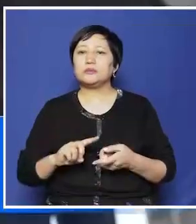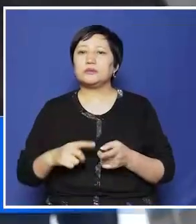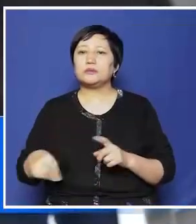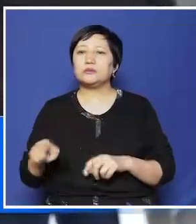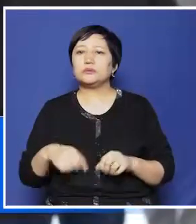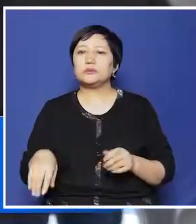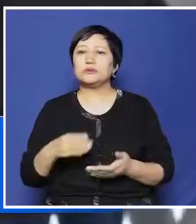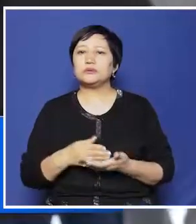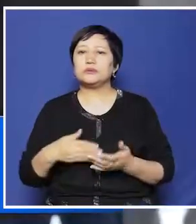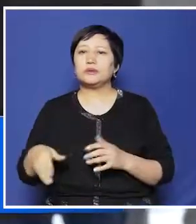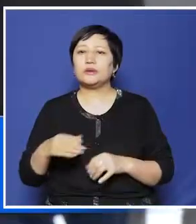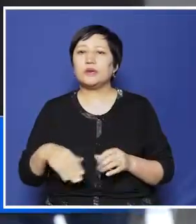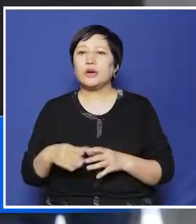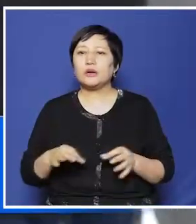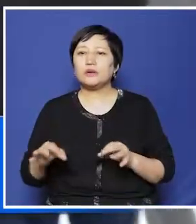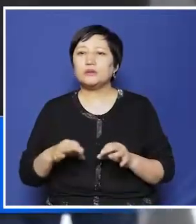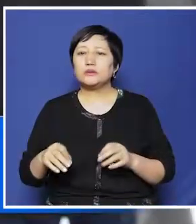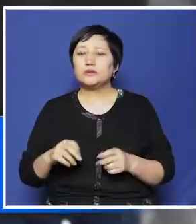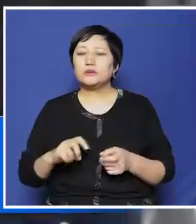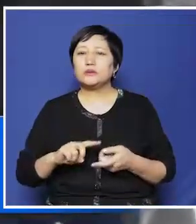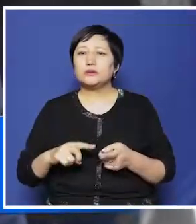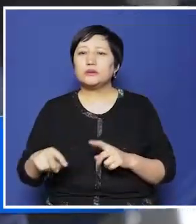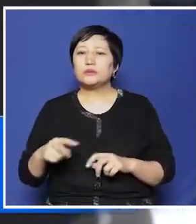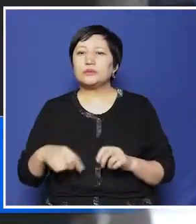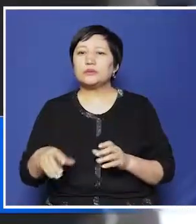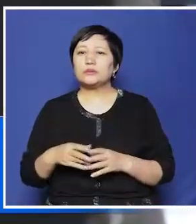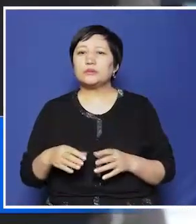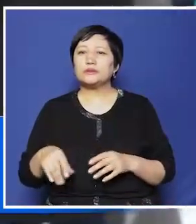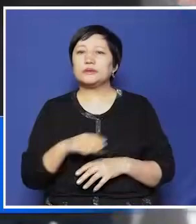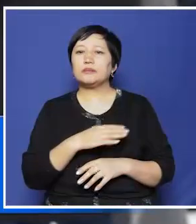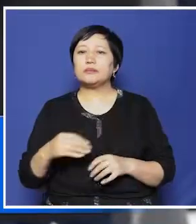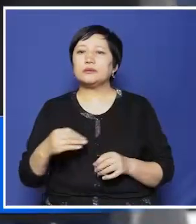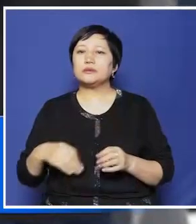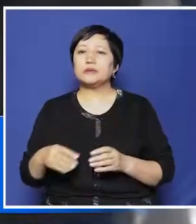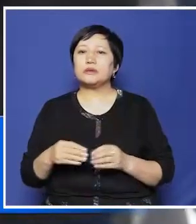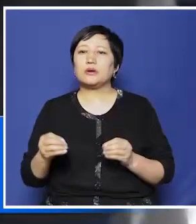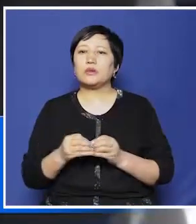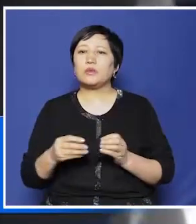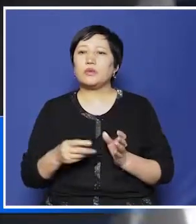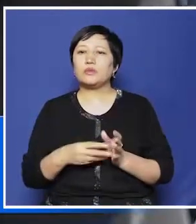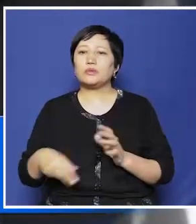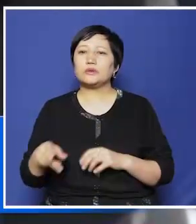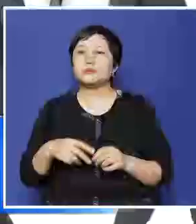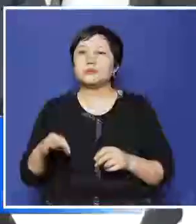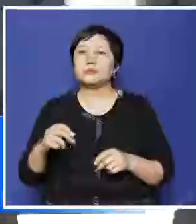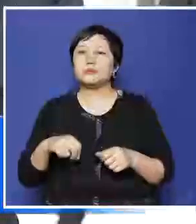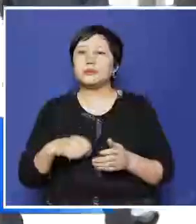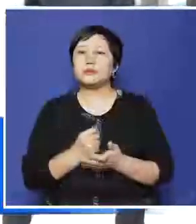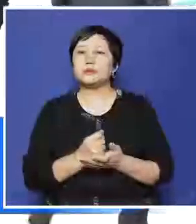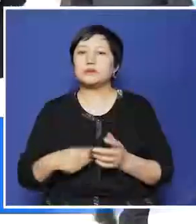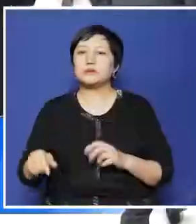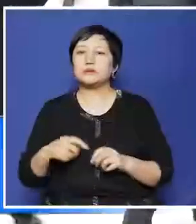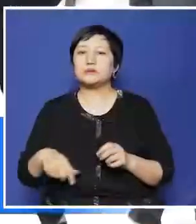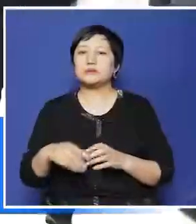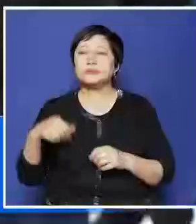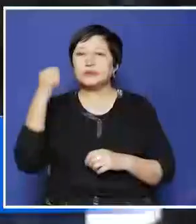өзгерістер енгізілген болатын. Сол енгізілген өзгерістерге сәйкес мына бізде 19 наурызда парламент сайлауы бекітіліп отыр.